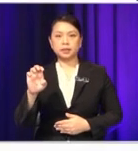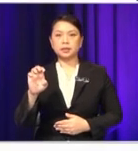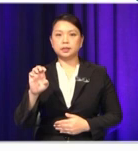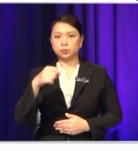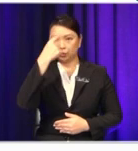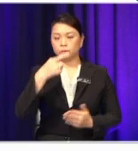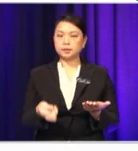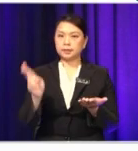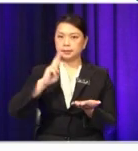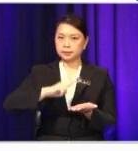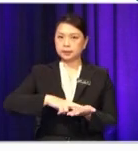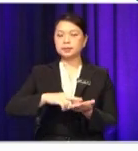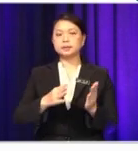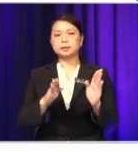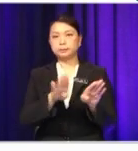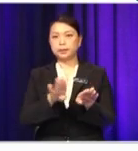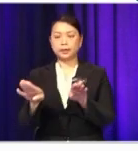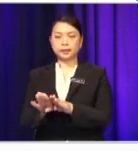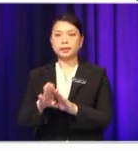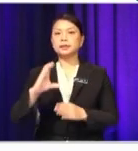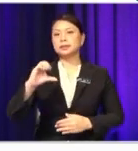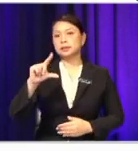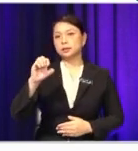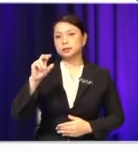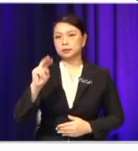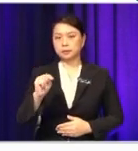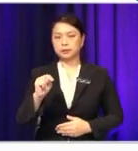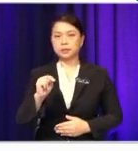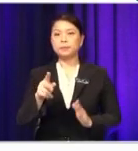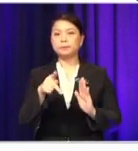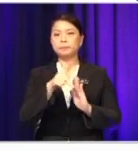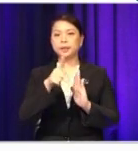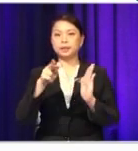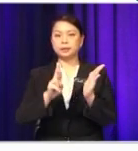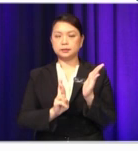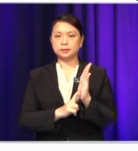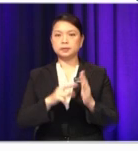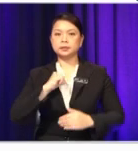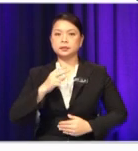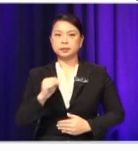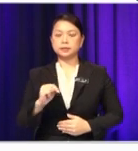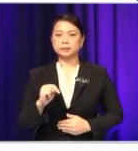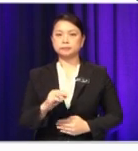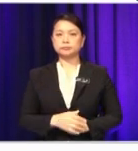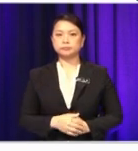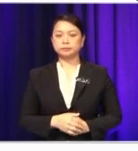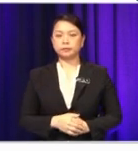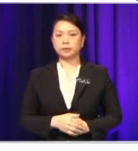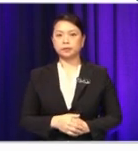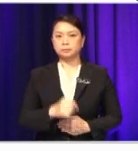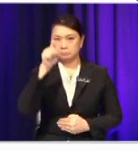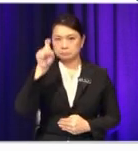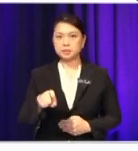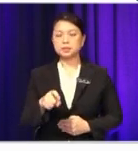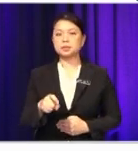mendaftar sebagai calon persendirian. Yang kedua, mereka juga perlu mendapatkan maklumat ujian dengan SPP. Yang ketiga, mereka mesti menghadiri